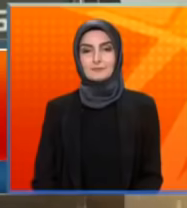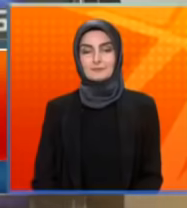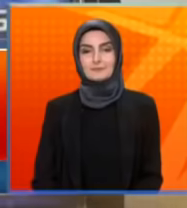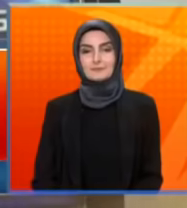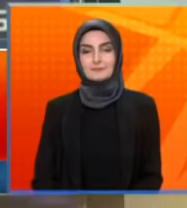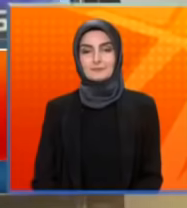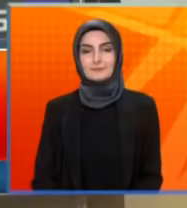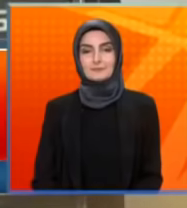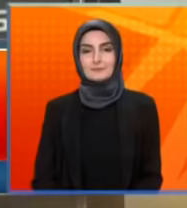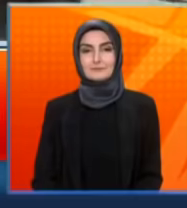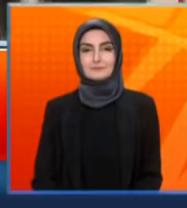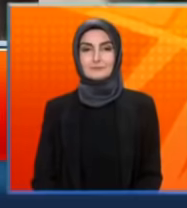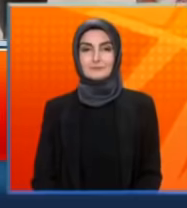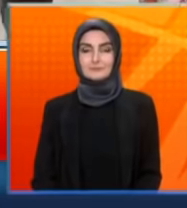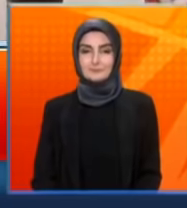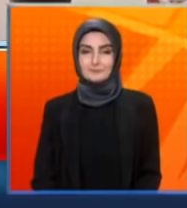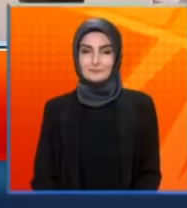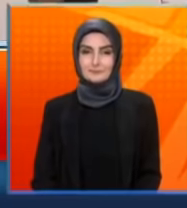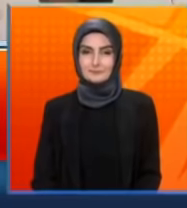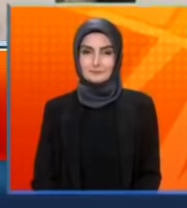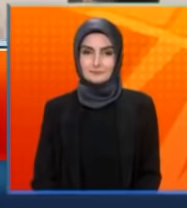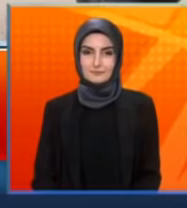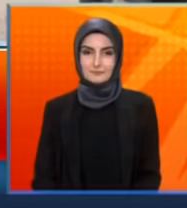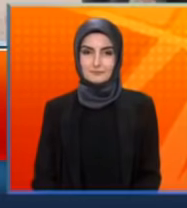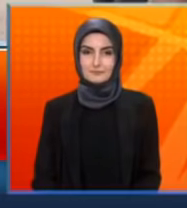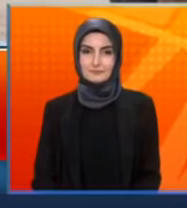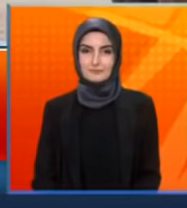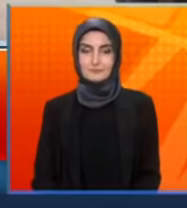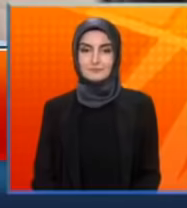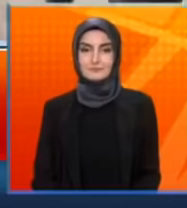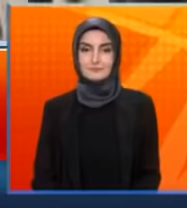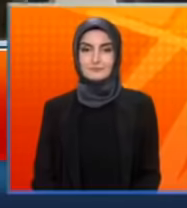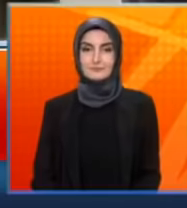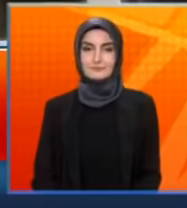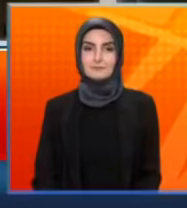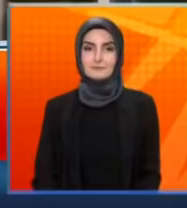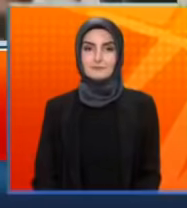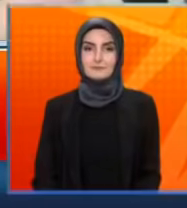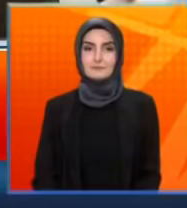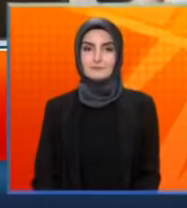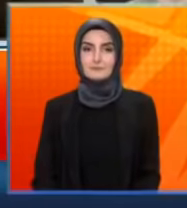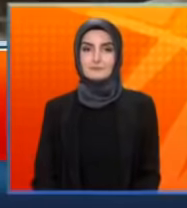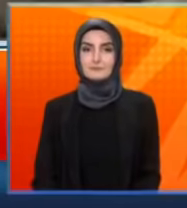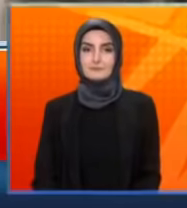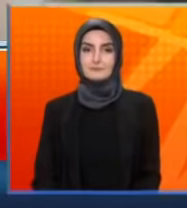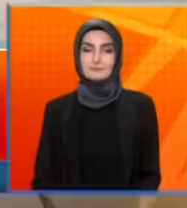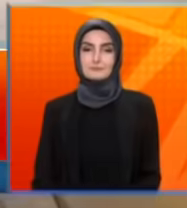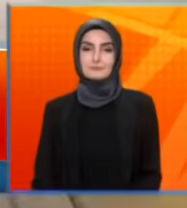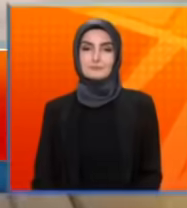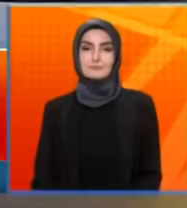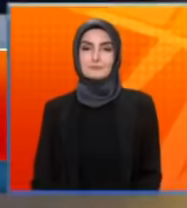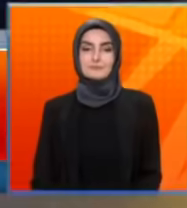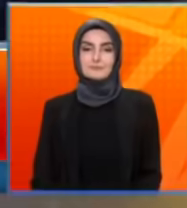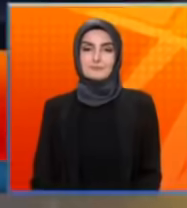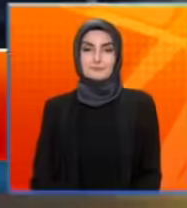kadar etkileniyor toplum içerisindeki yılına kadar onu tam kesinleştirme kadar kuralları mızın büyük kısmını uyuyarak devam edeceğimizi söylememiz